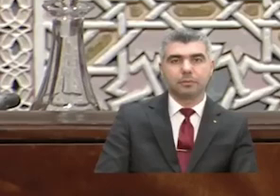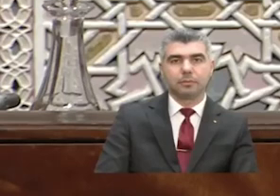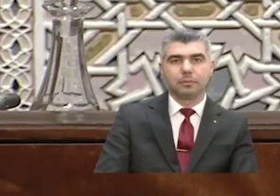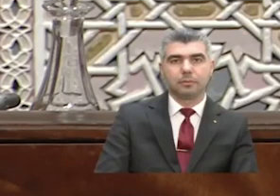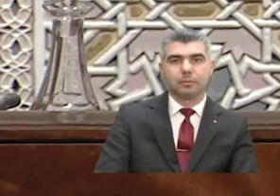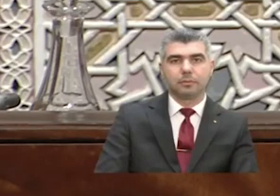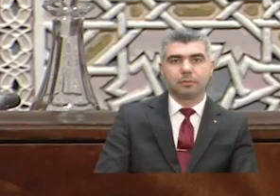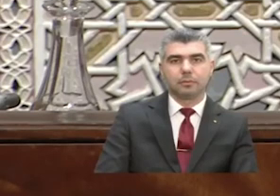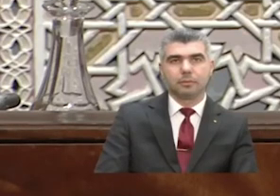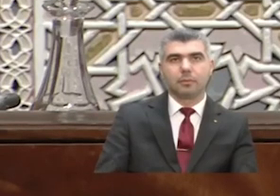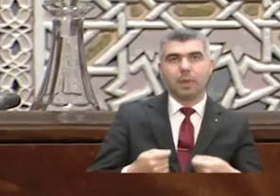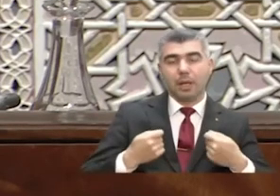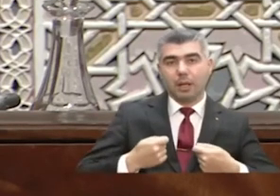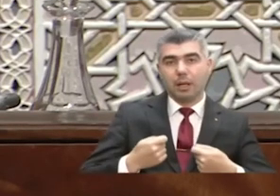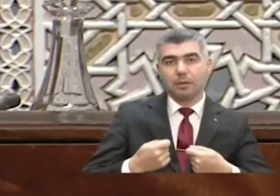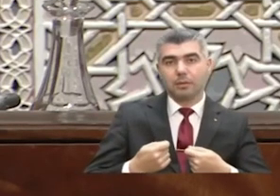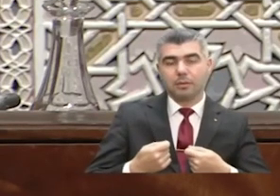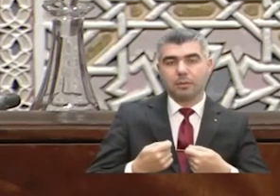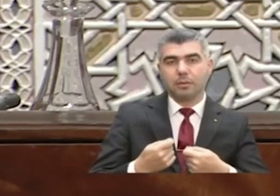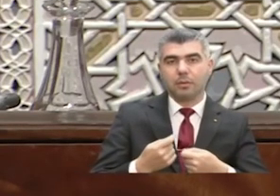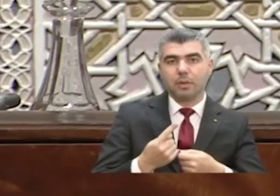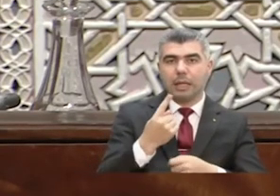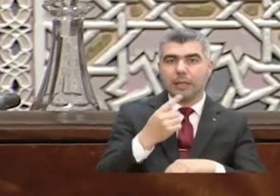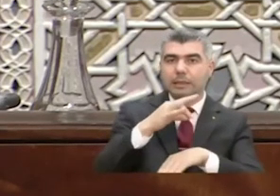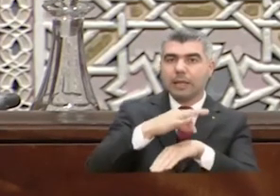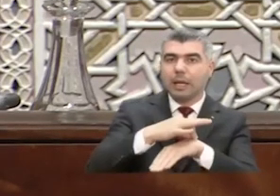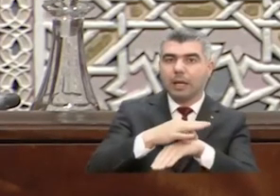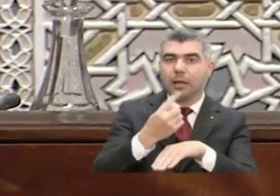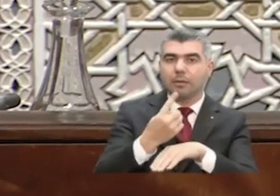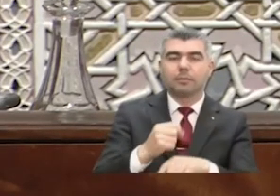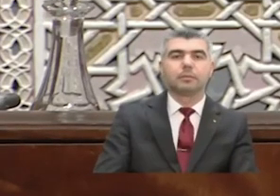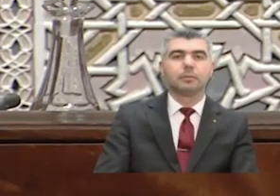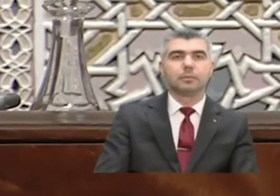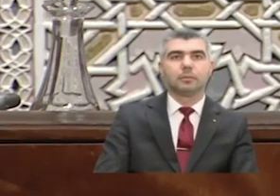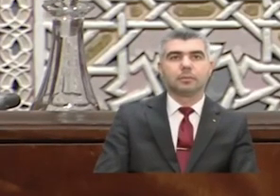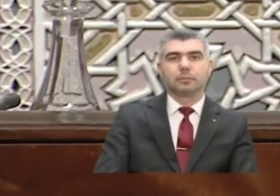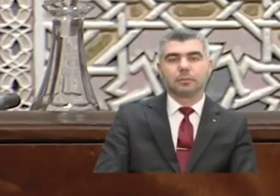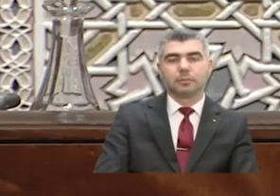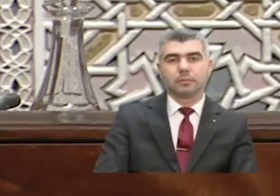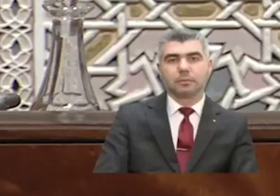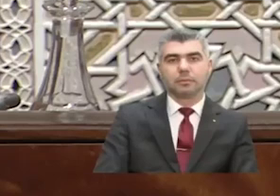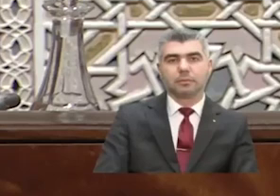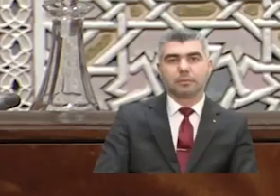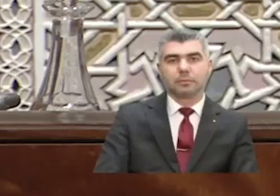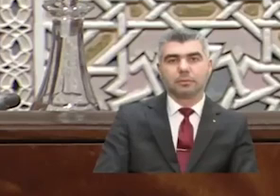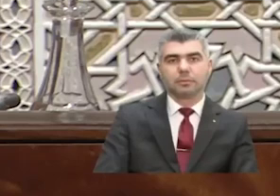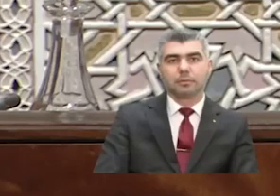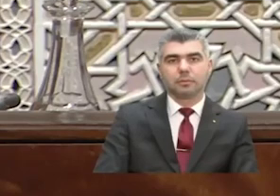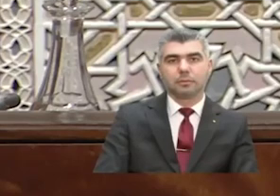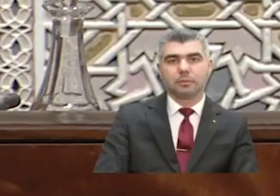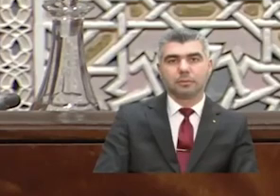السيد رئيس سالت نقطة ديال وقت النظام، سالت الوقت ديال نقطة النظام السيد رئيس من فضلك.